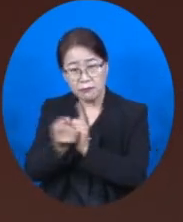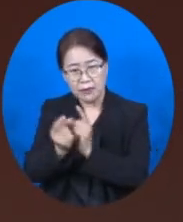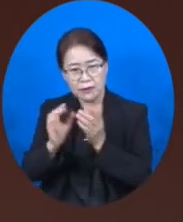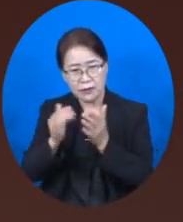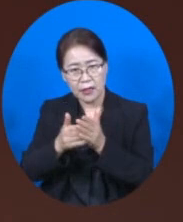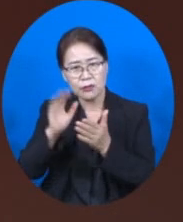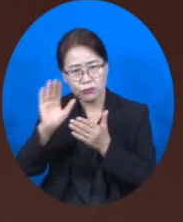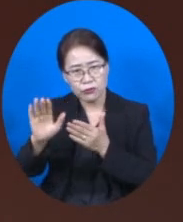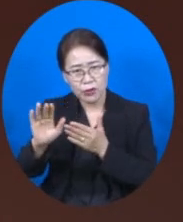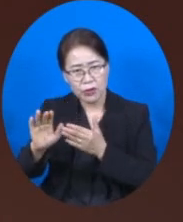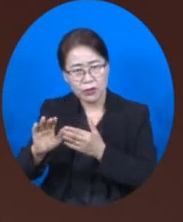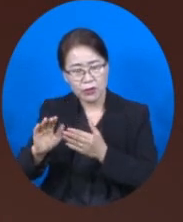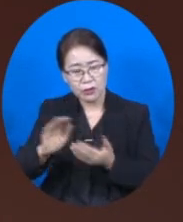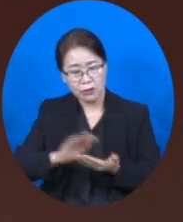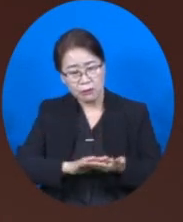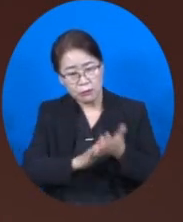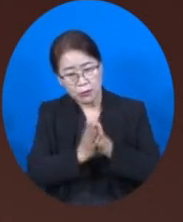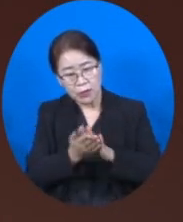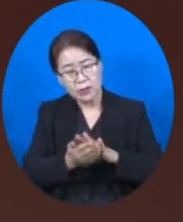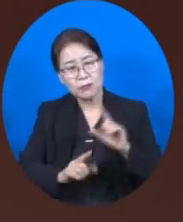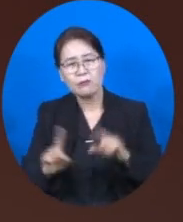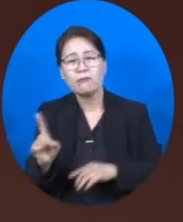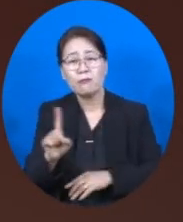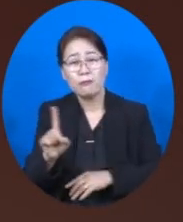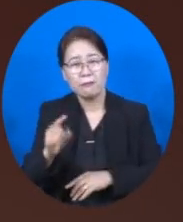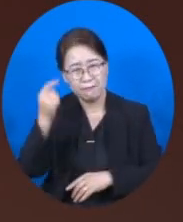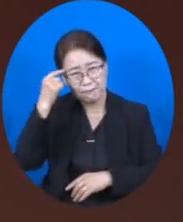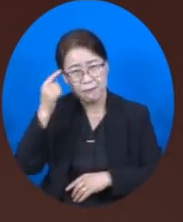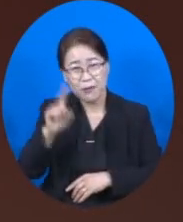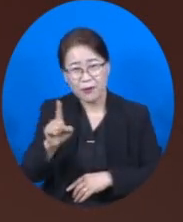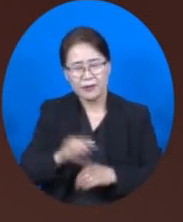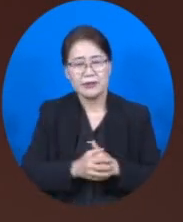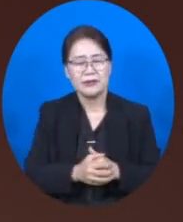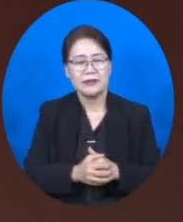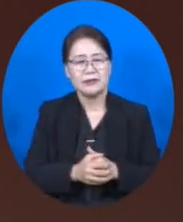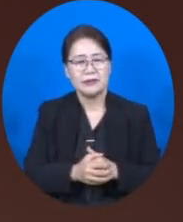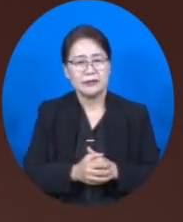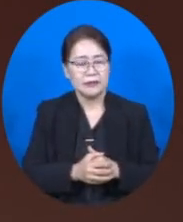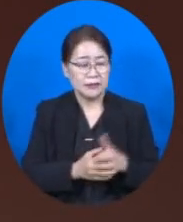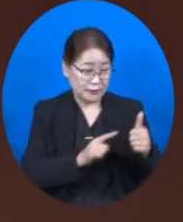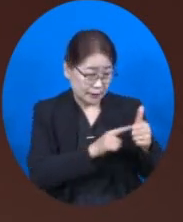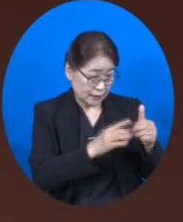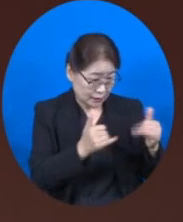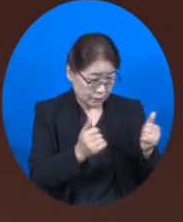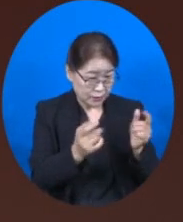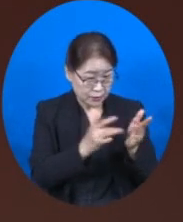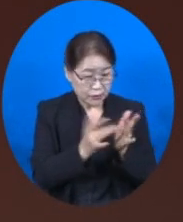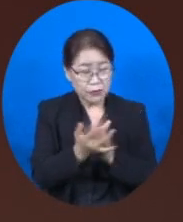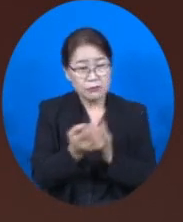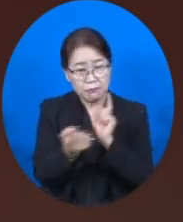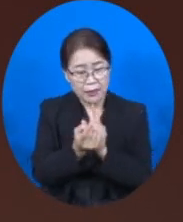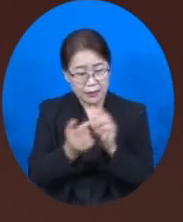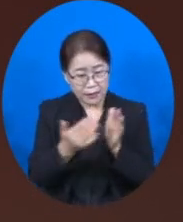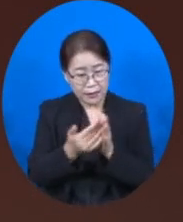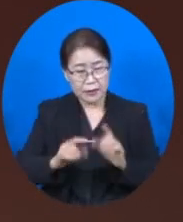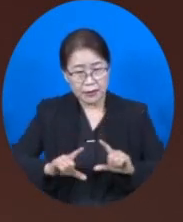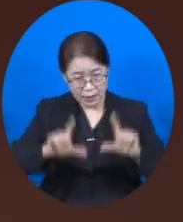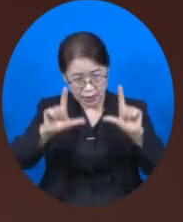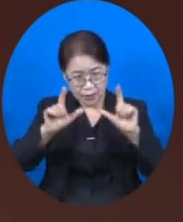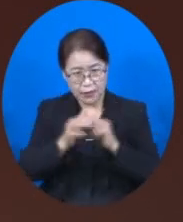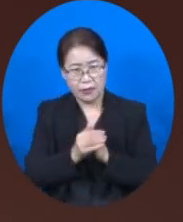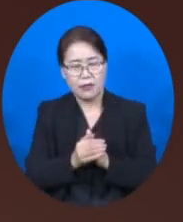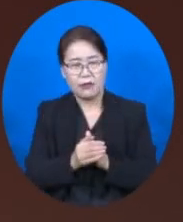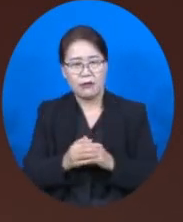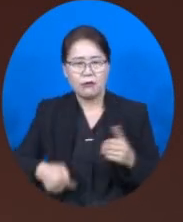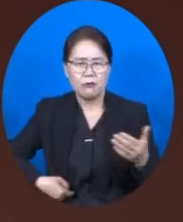이후에 어느 정도 변화되었다라고 생각하세요 삭개오는 예수님을 만난 날 회개에 합당한